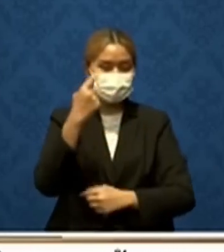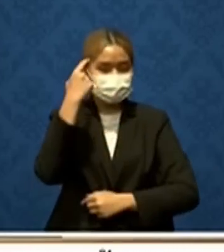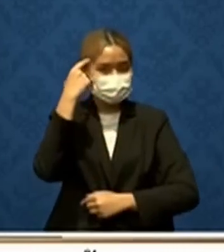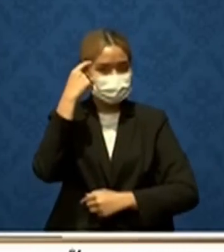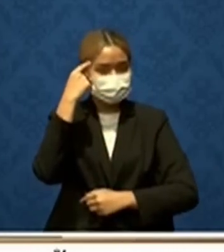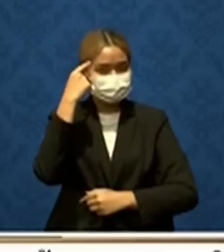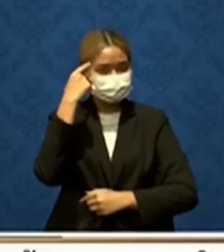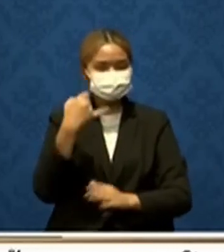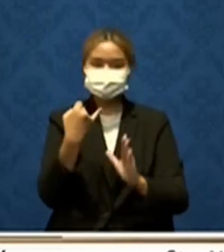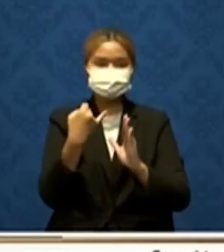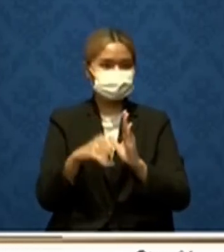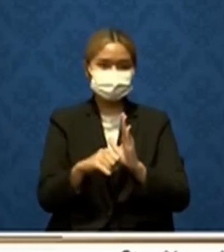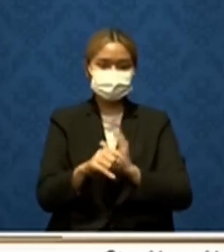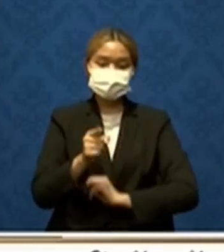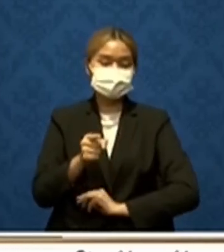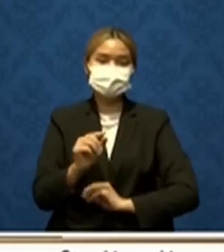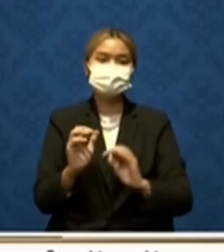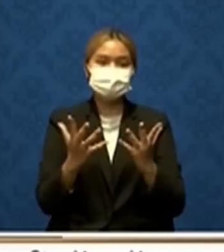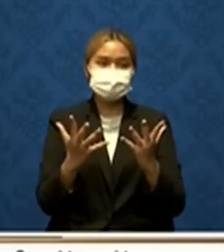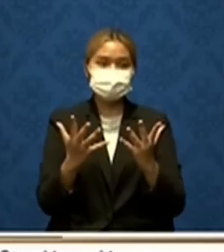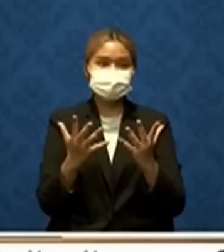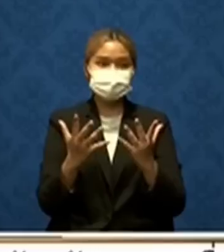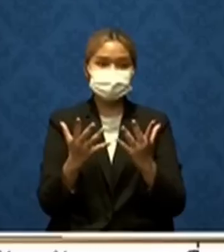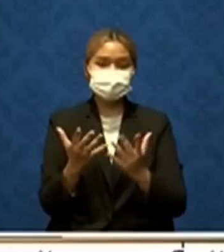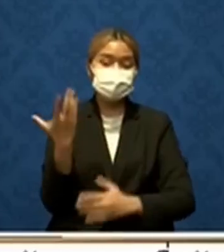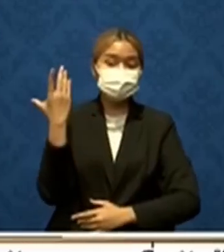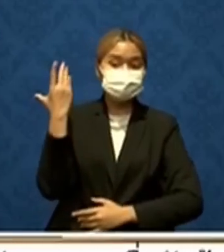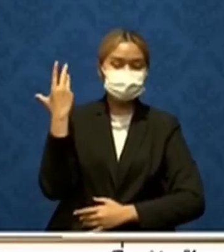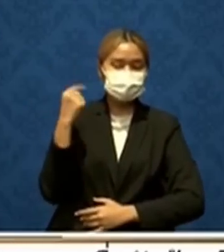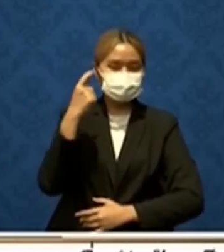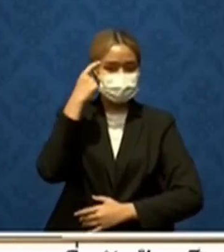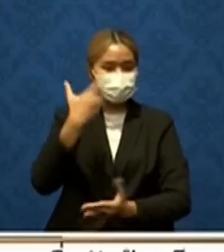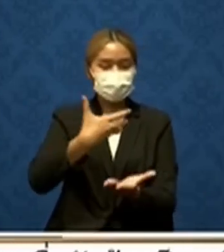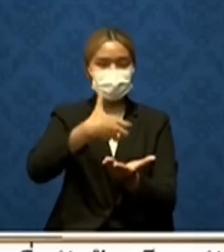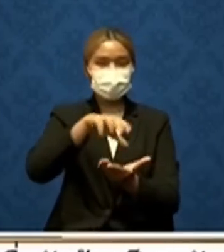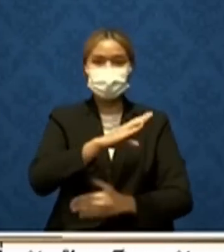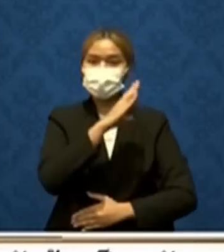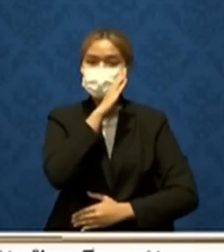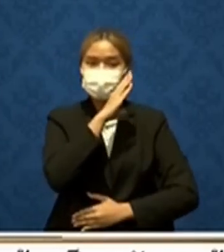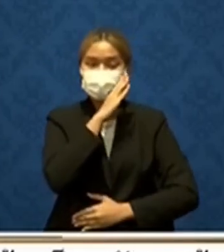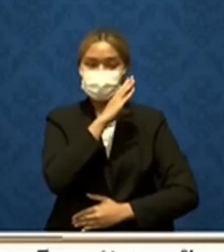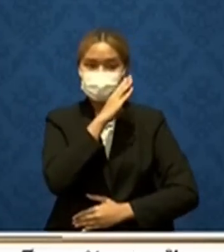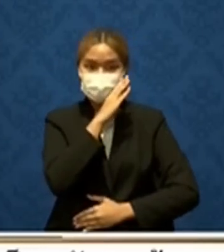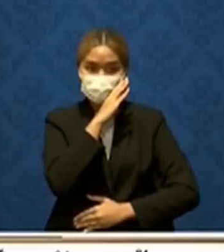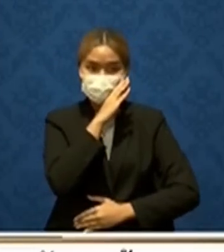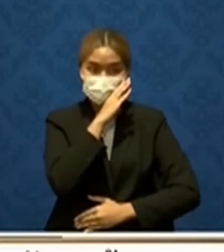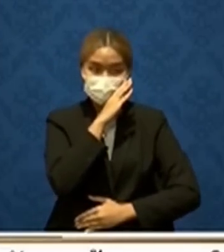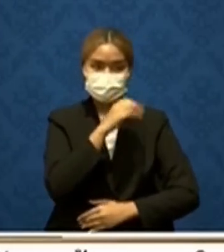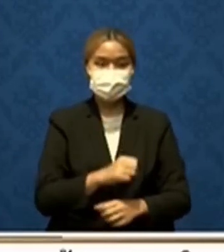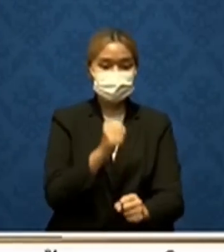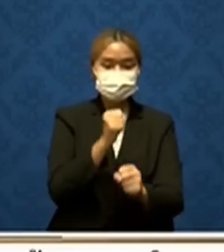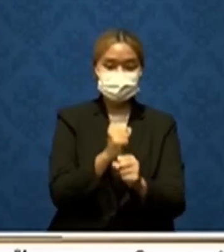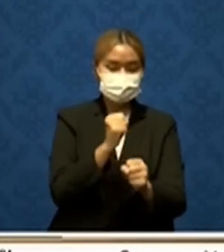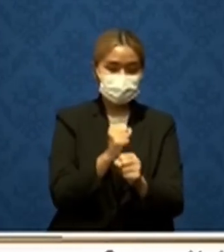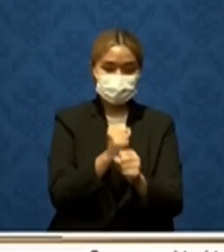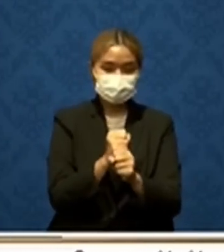สิ่งที่ขอเรียนเบื้องต้นและท่านก็โกหกกลางสภาเมื่อสักครู่ออกแบบอ้างผลงานแต่